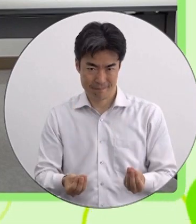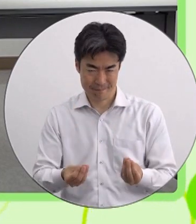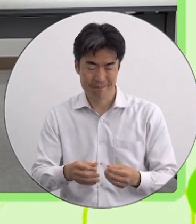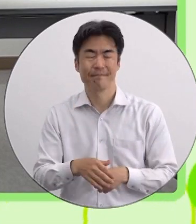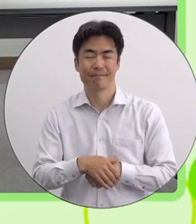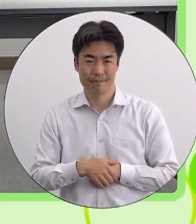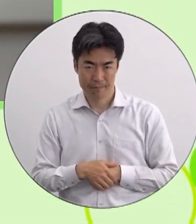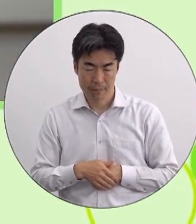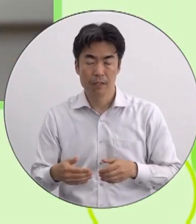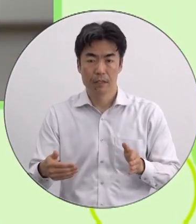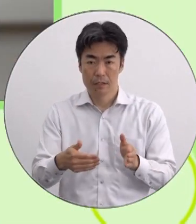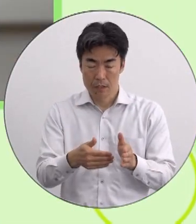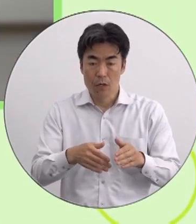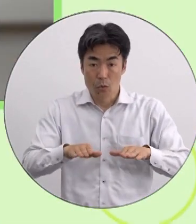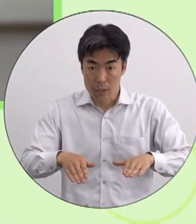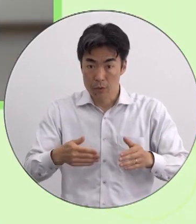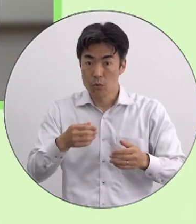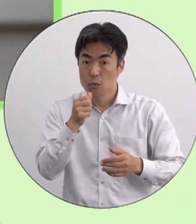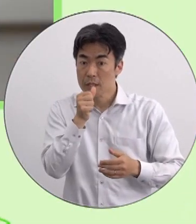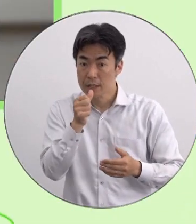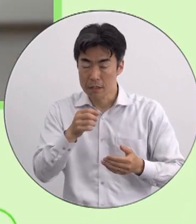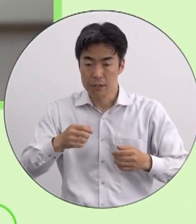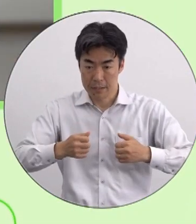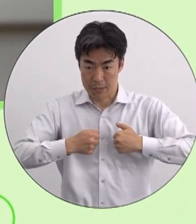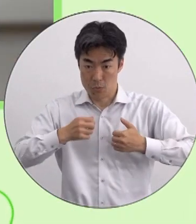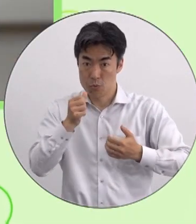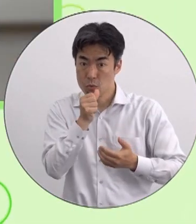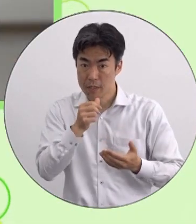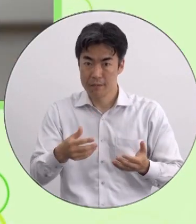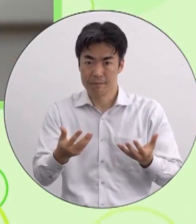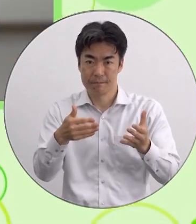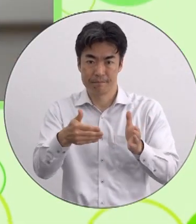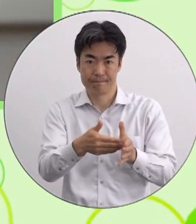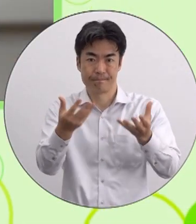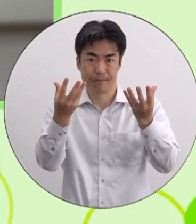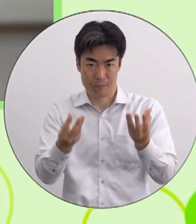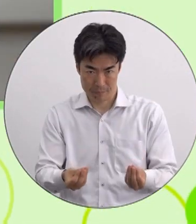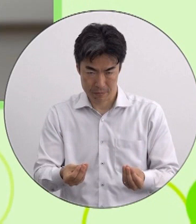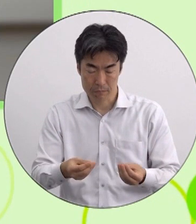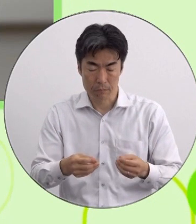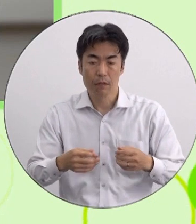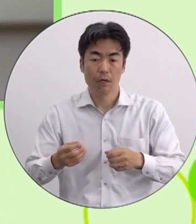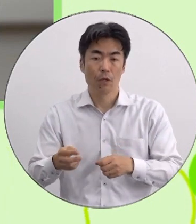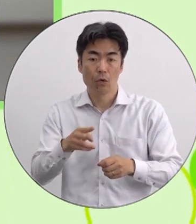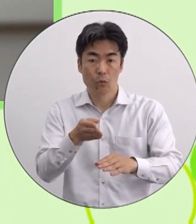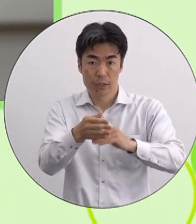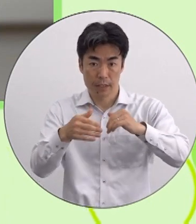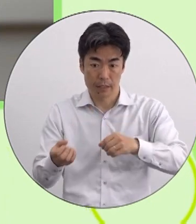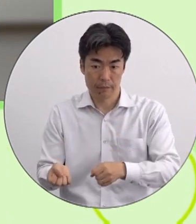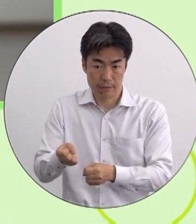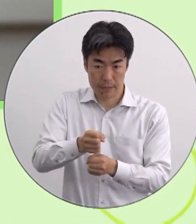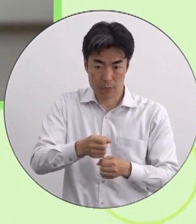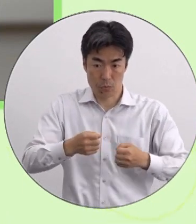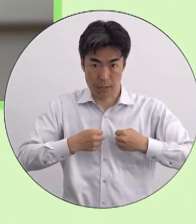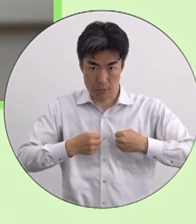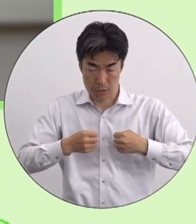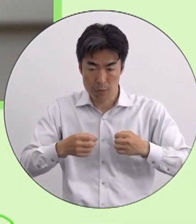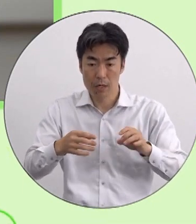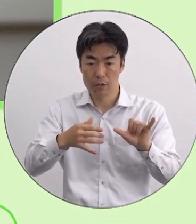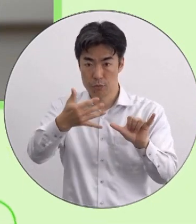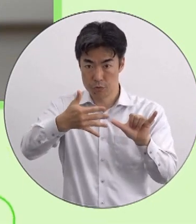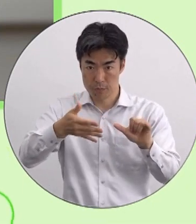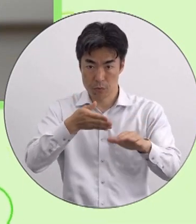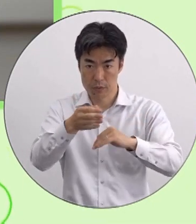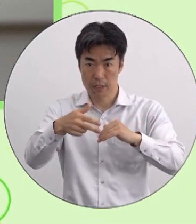。 以上で今回の体操を終わります。越谷リセット体操は YouTube